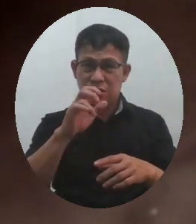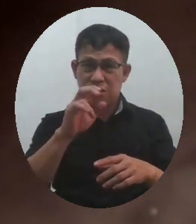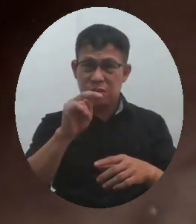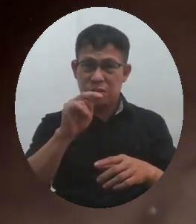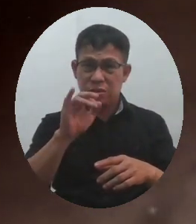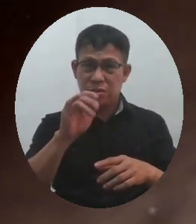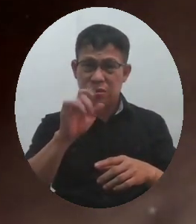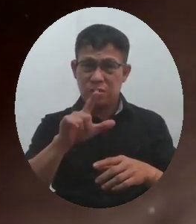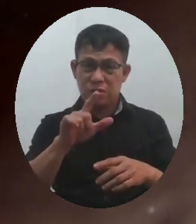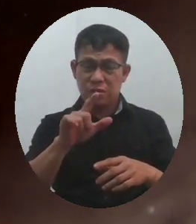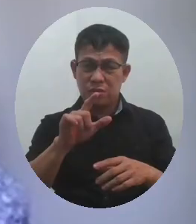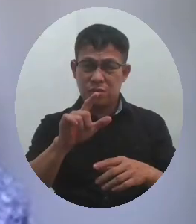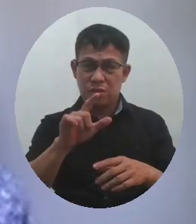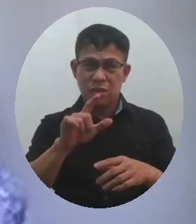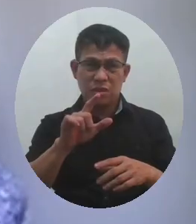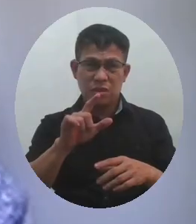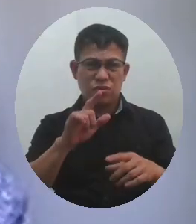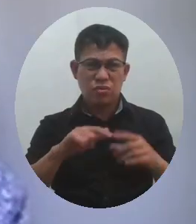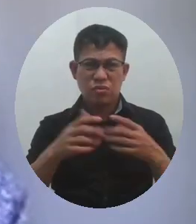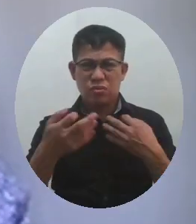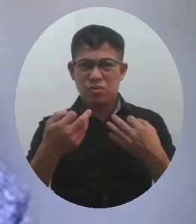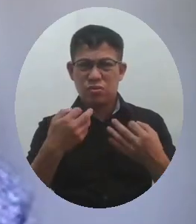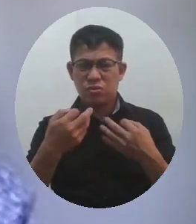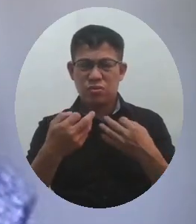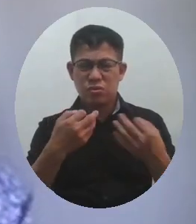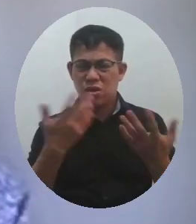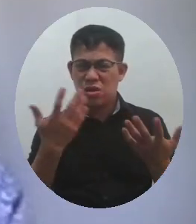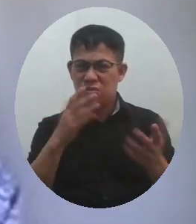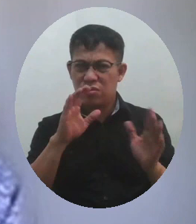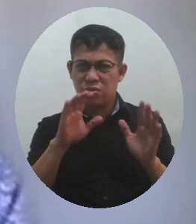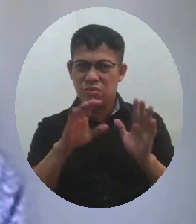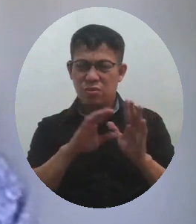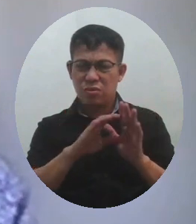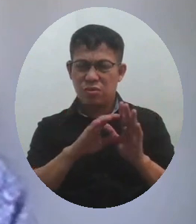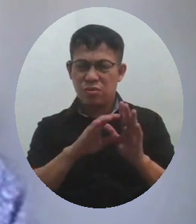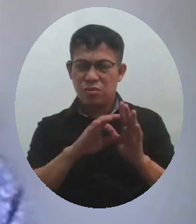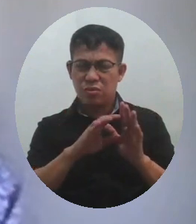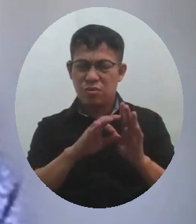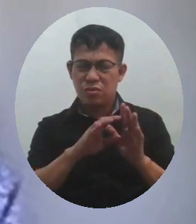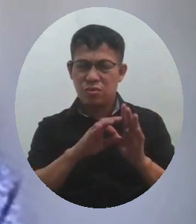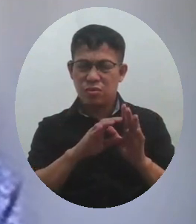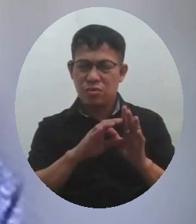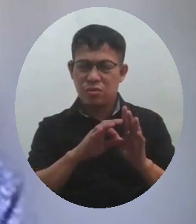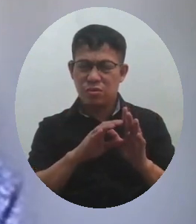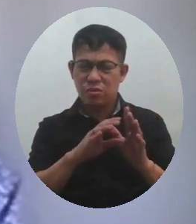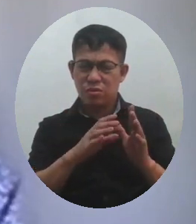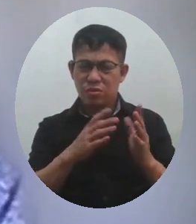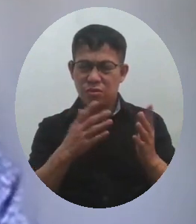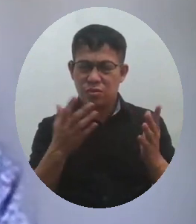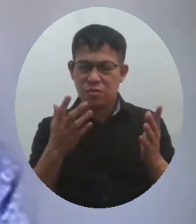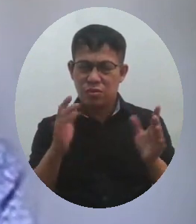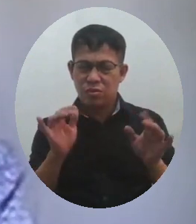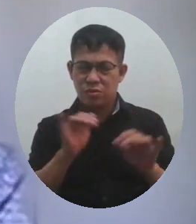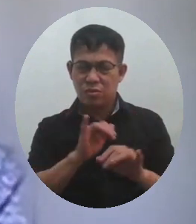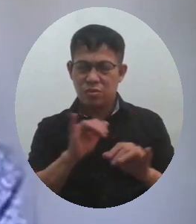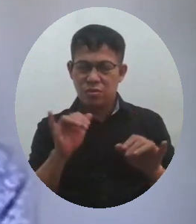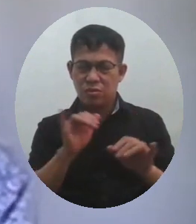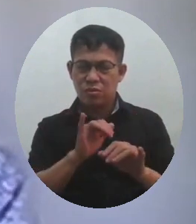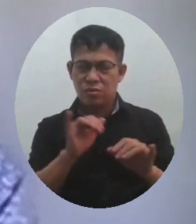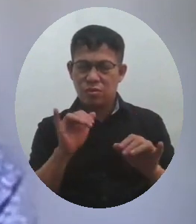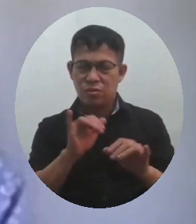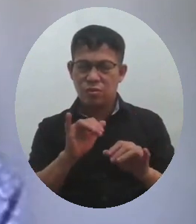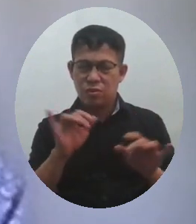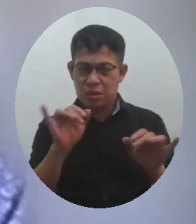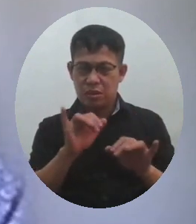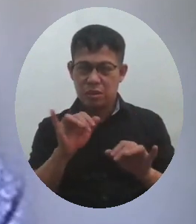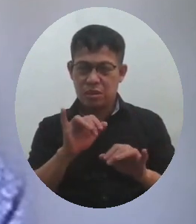na genitalia. Maaari magkaroon ng hindi maliwanag na larawan o makikita na pagkakaiba